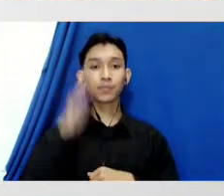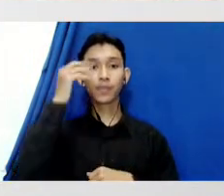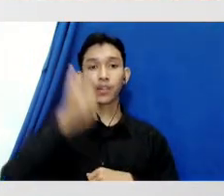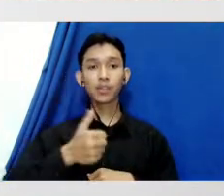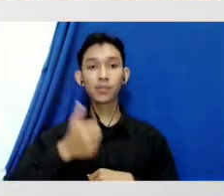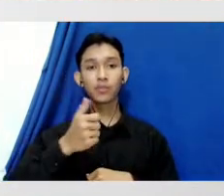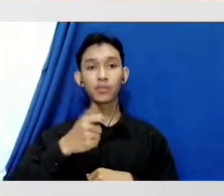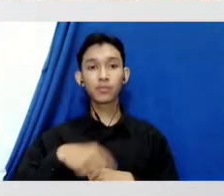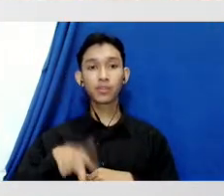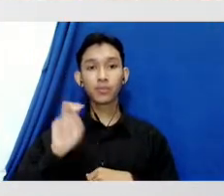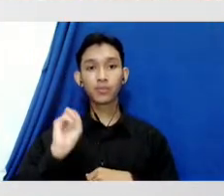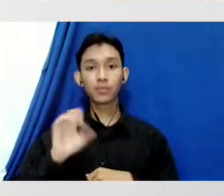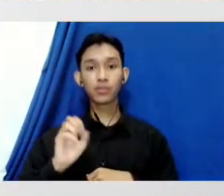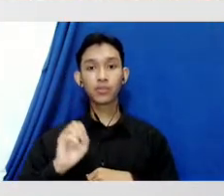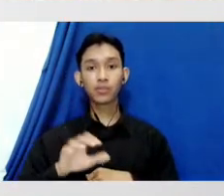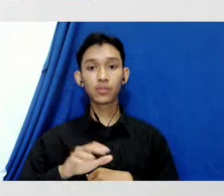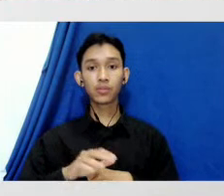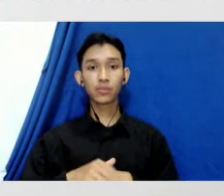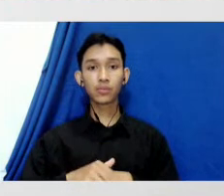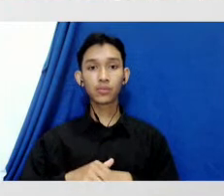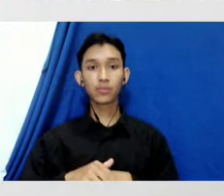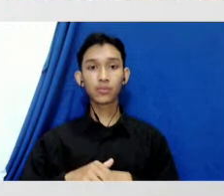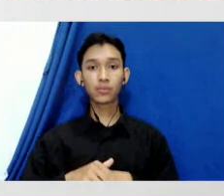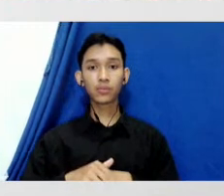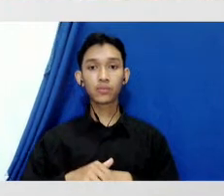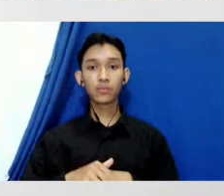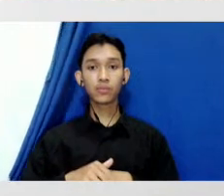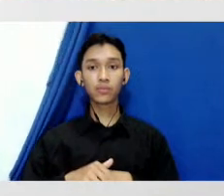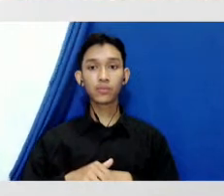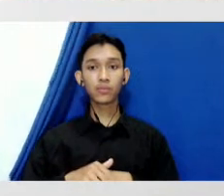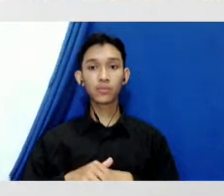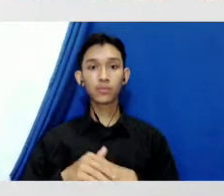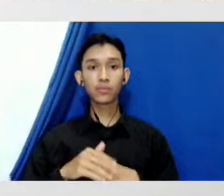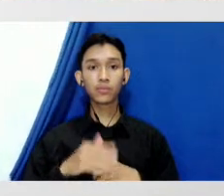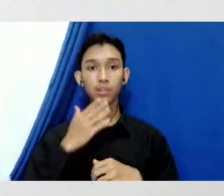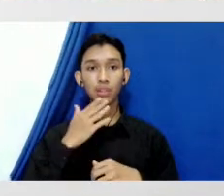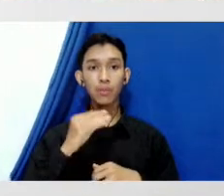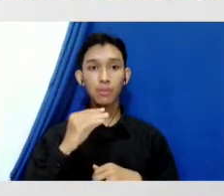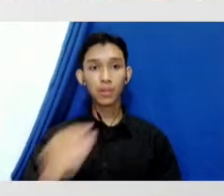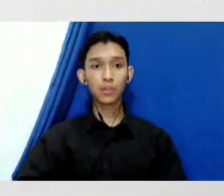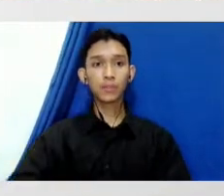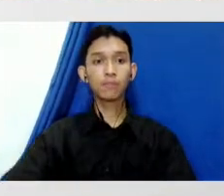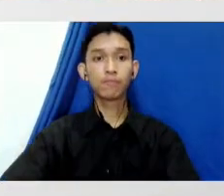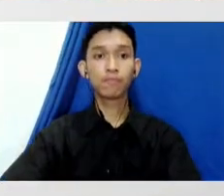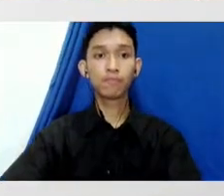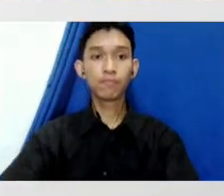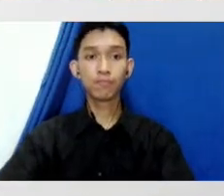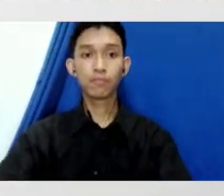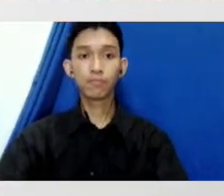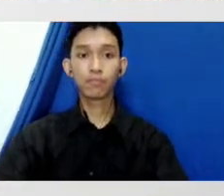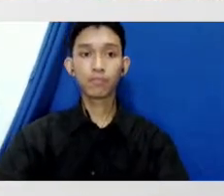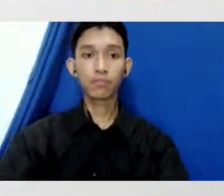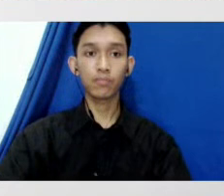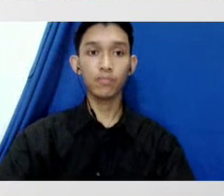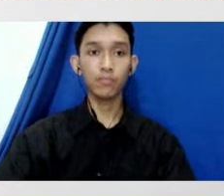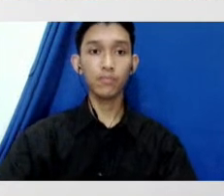assalamualaikum warahmatullahi wabarakatuh. Selamat pagi, salam sehat untuk kita semua.